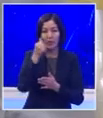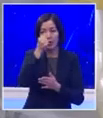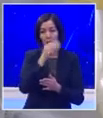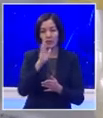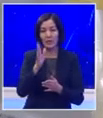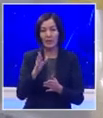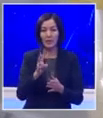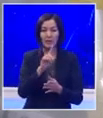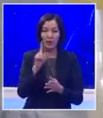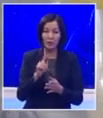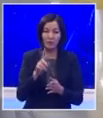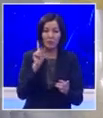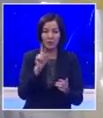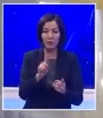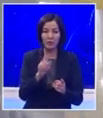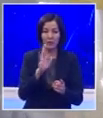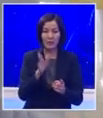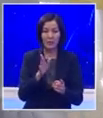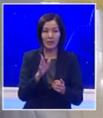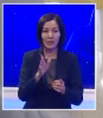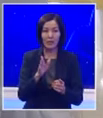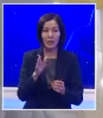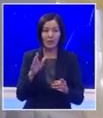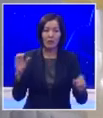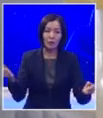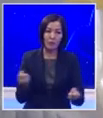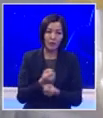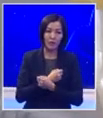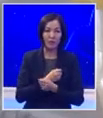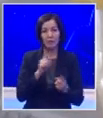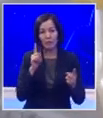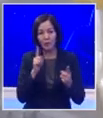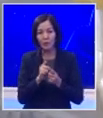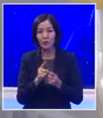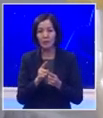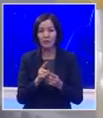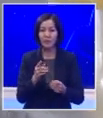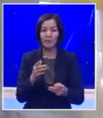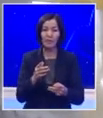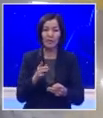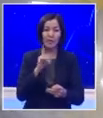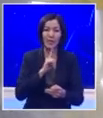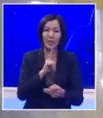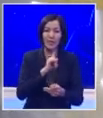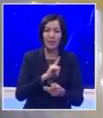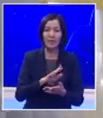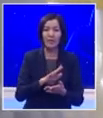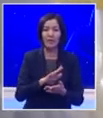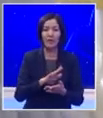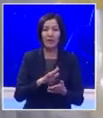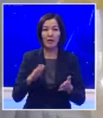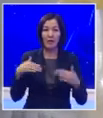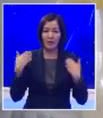мысалы Наурызымыз келеді. Сол уақытта құшақтасып, бір-бірімен көрісіп, әйел адамдар қол алысып, ер адамдар